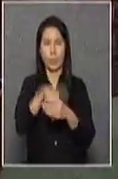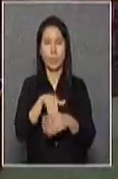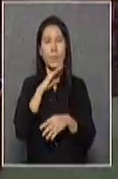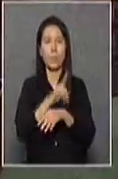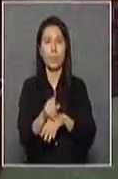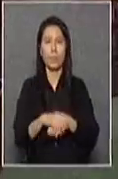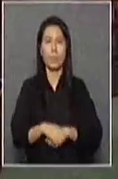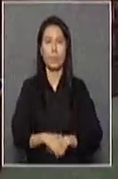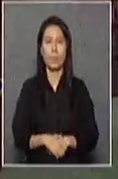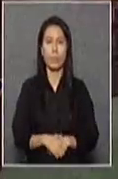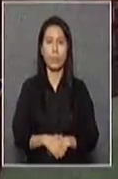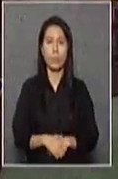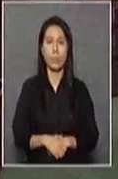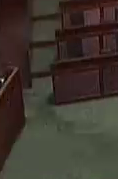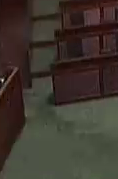一分鐘。